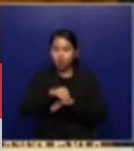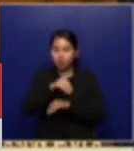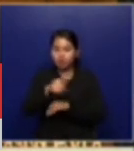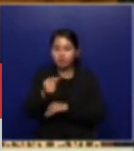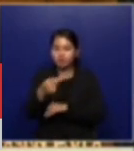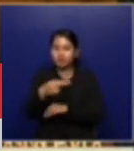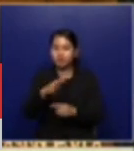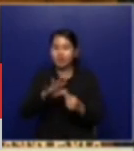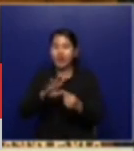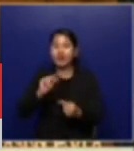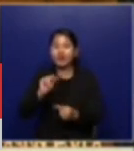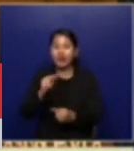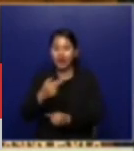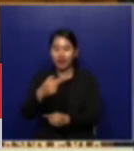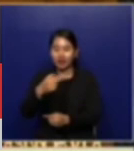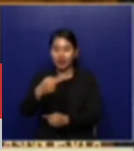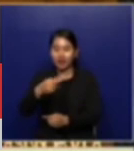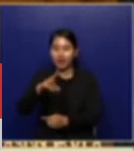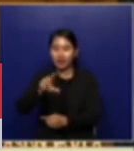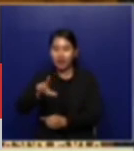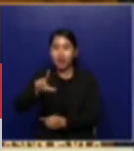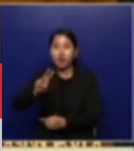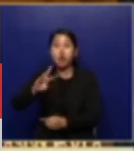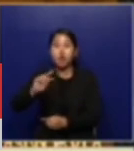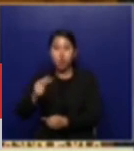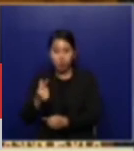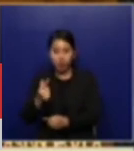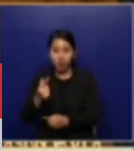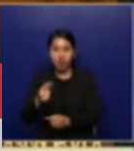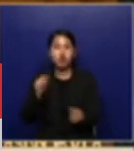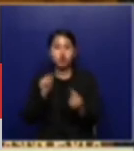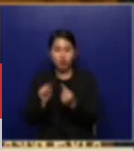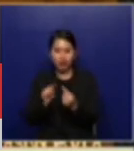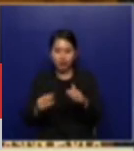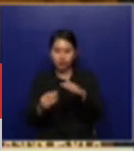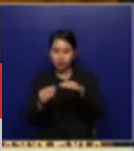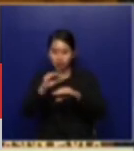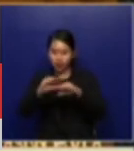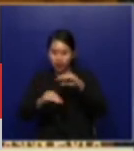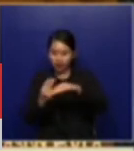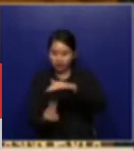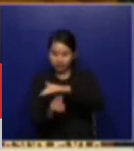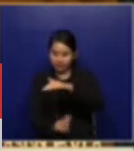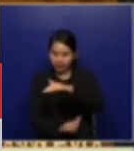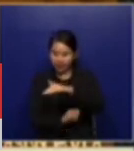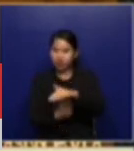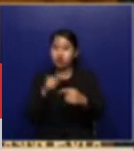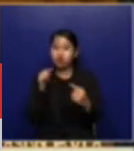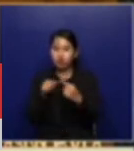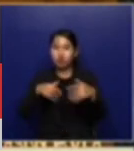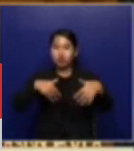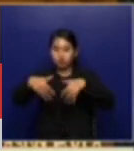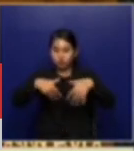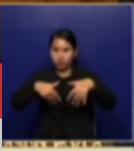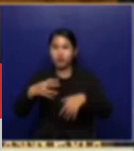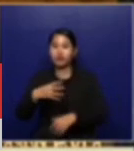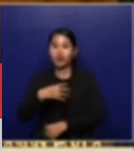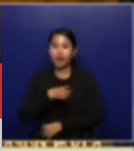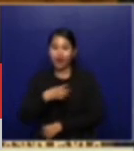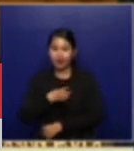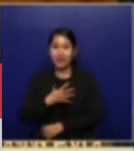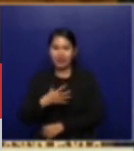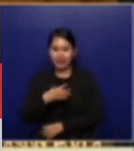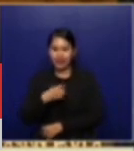พิจารณาดำเนินการหลักๆ ก็คือในบริเวณชุมชนหรือในบริเวณที่ประชาชนมีความต้องการข้